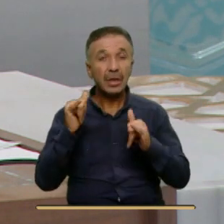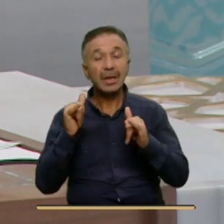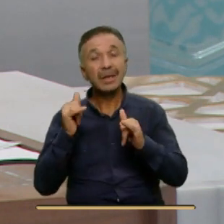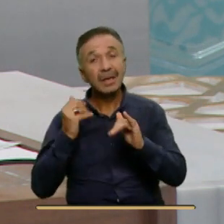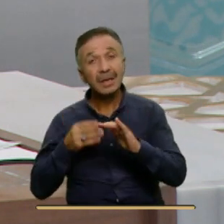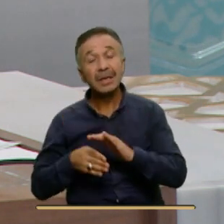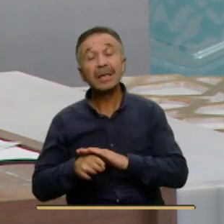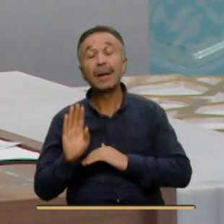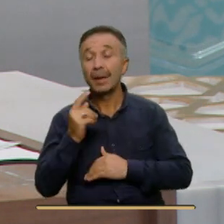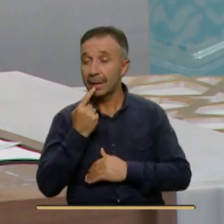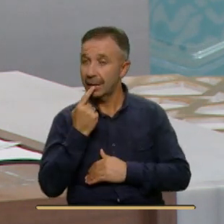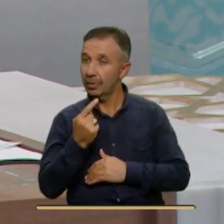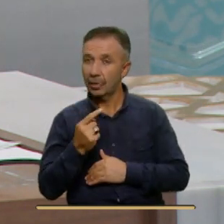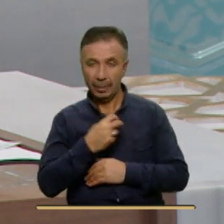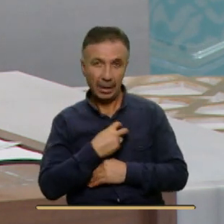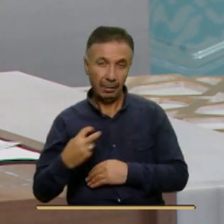buyuruyor.